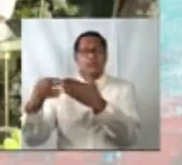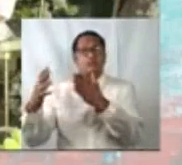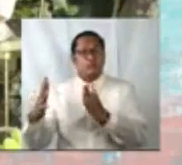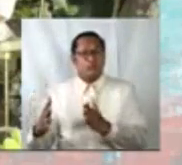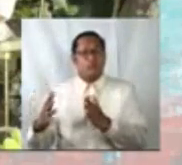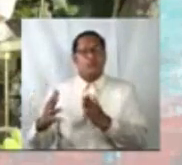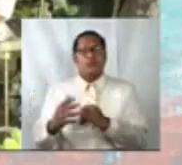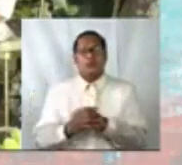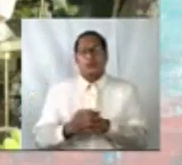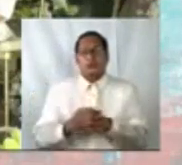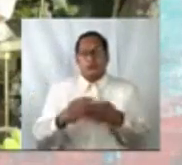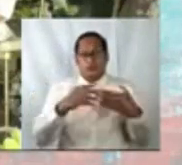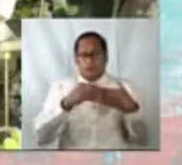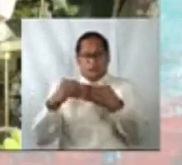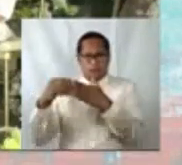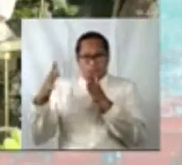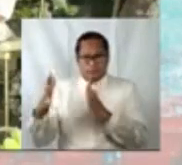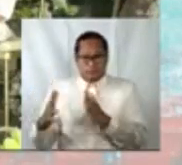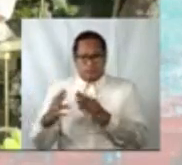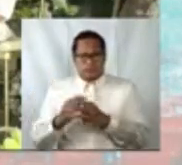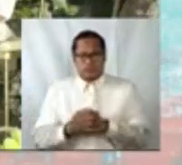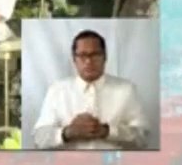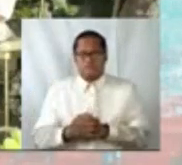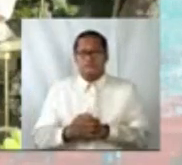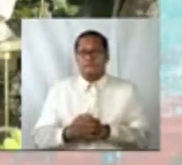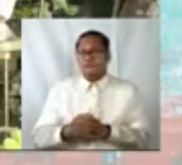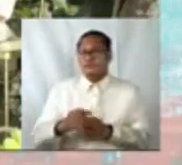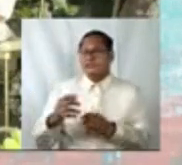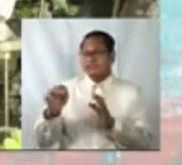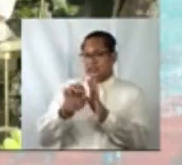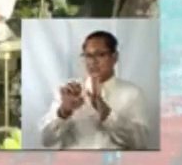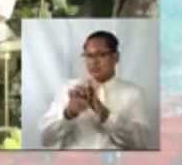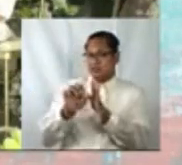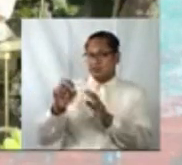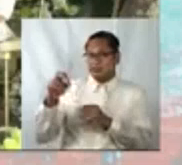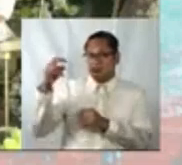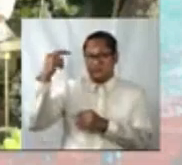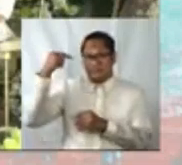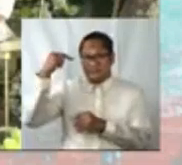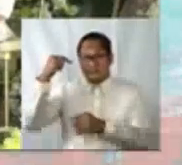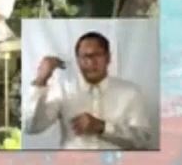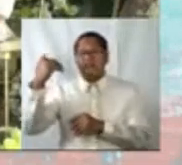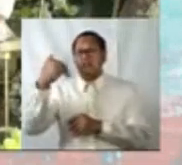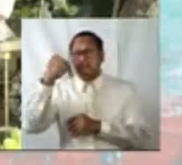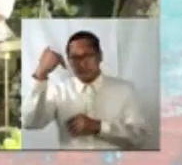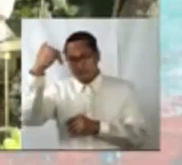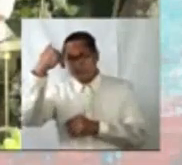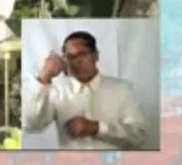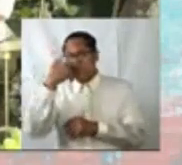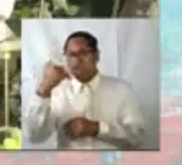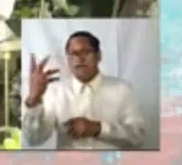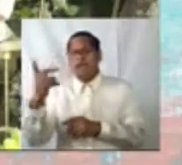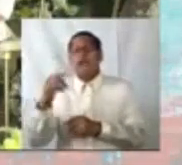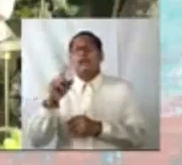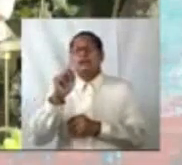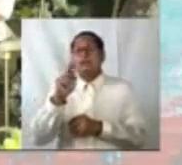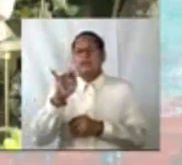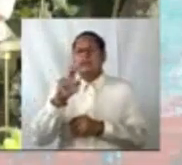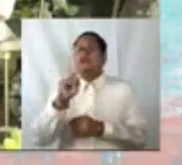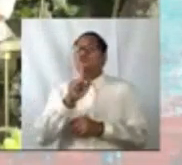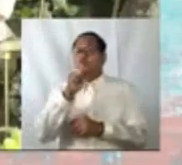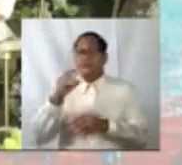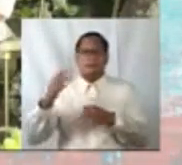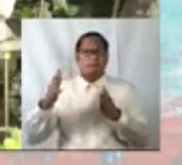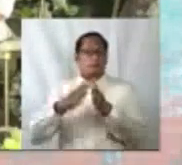niya. No? Well, isa na dito yung kanyang ina. No? Si Trinidad Fami Aguinaldo ay malaking impluwensya sa